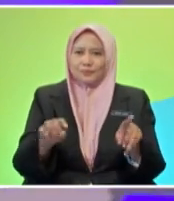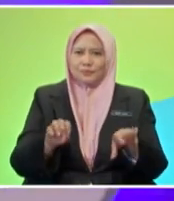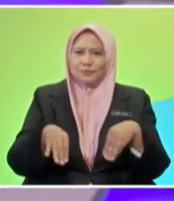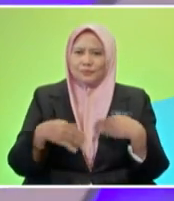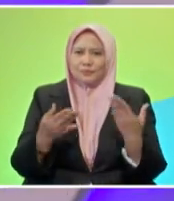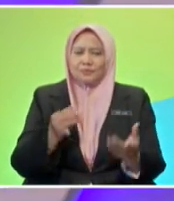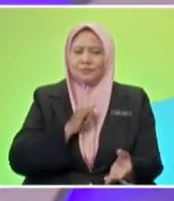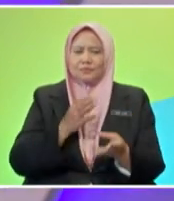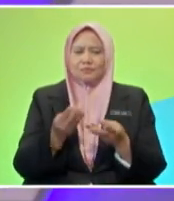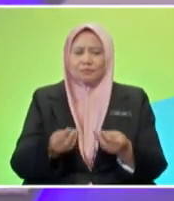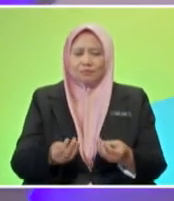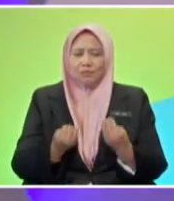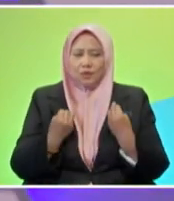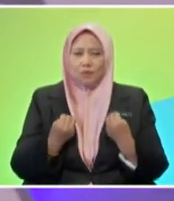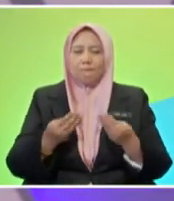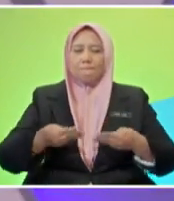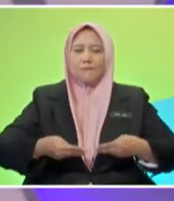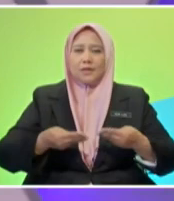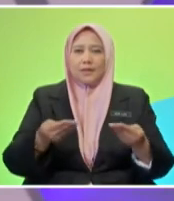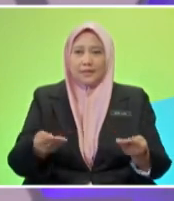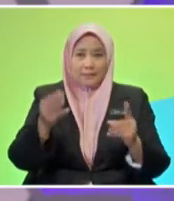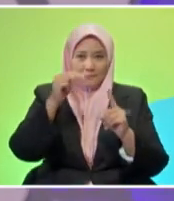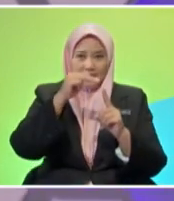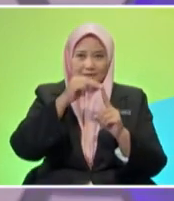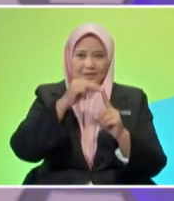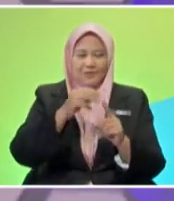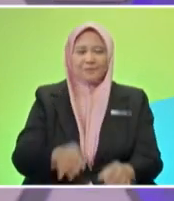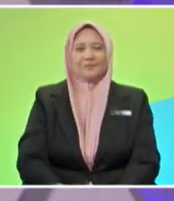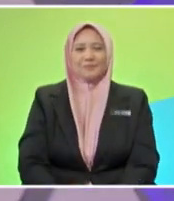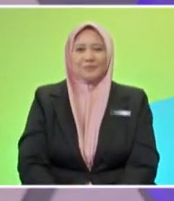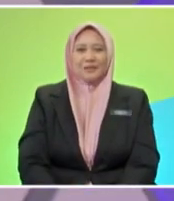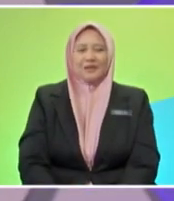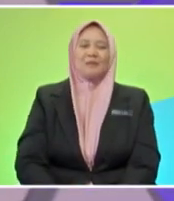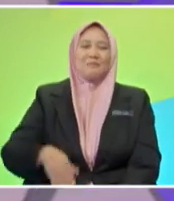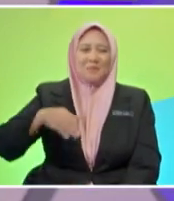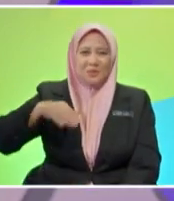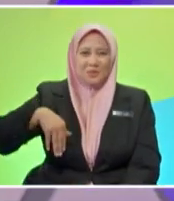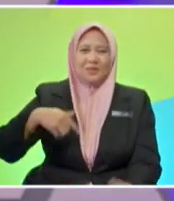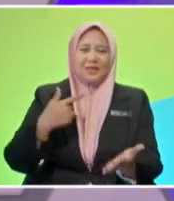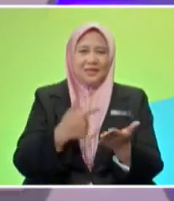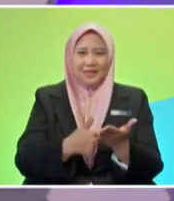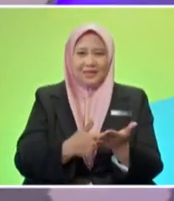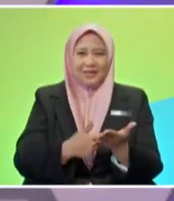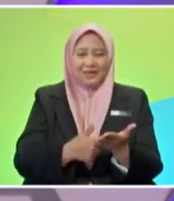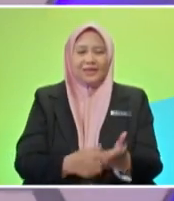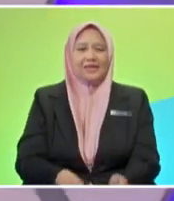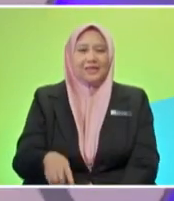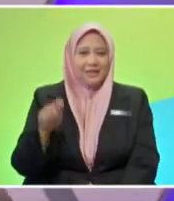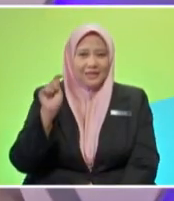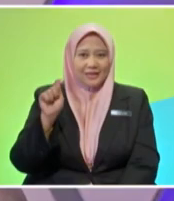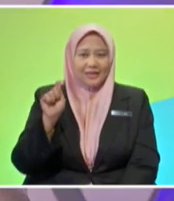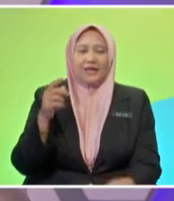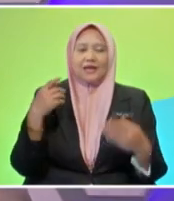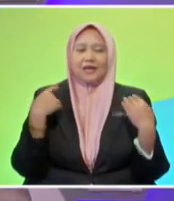berikan markah kepada Khairi Ros? Belum lagi. Sebab dia belum bermain lagi permainan baca cepat, jawab